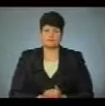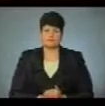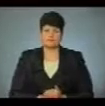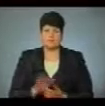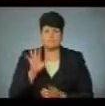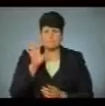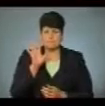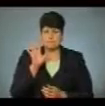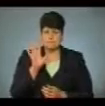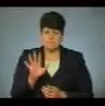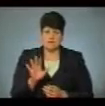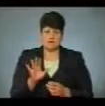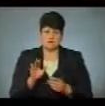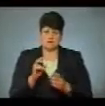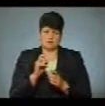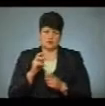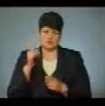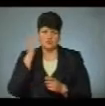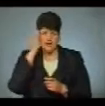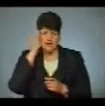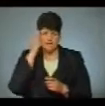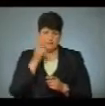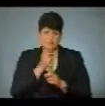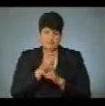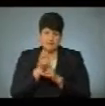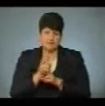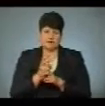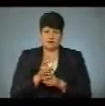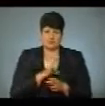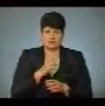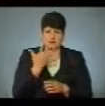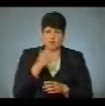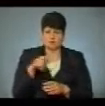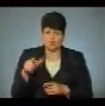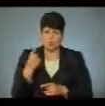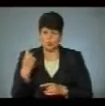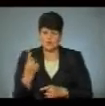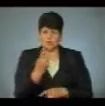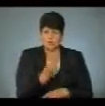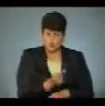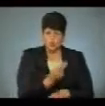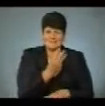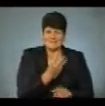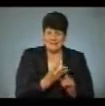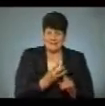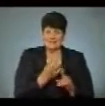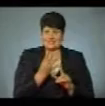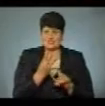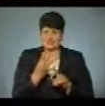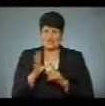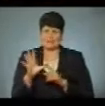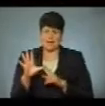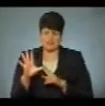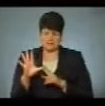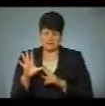5 черепів, тобто, які належали 5 людям. От один, другий череп, третій, четвертий і